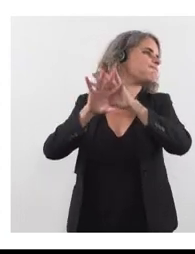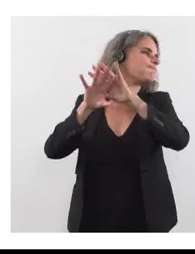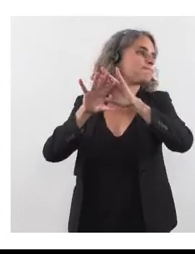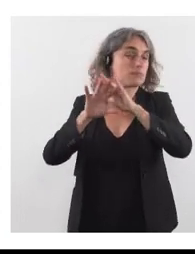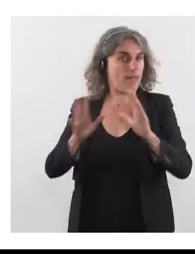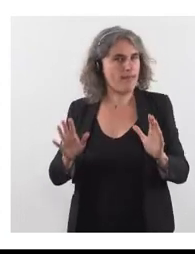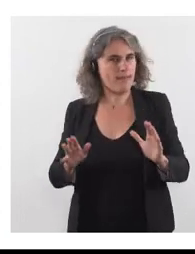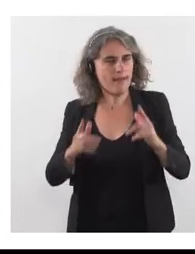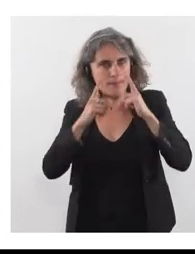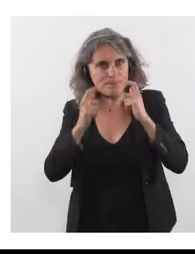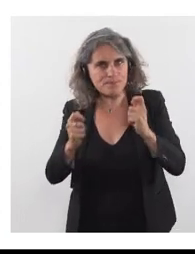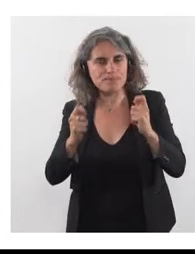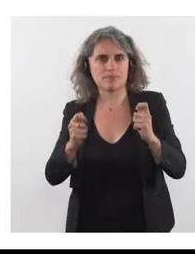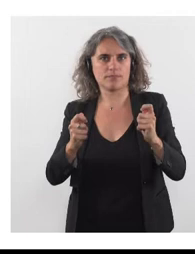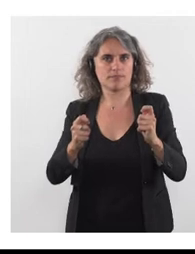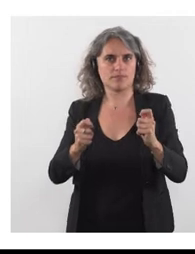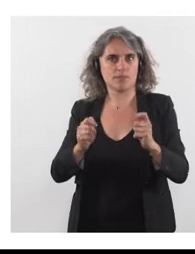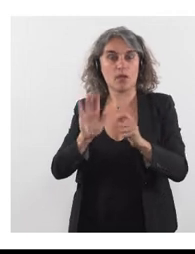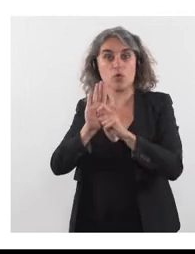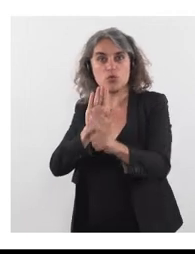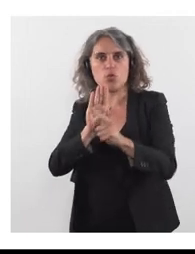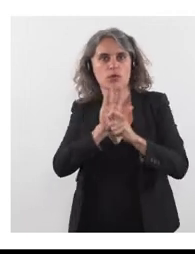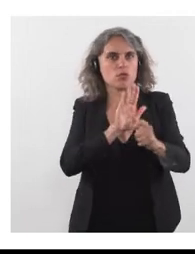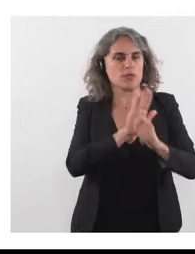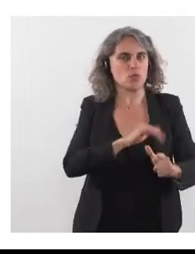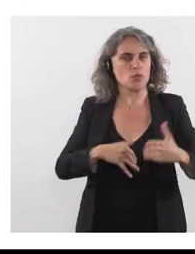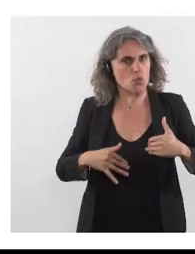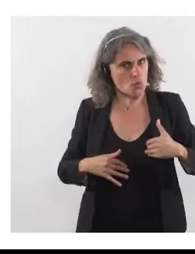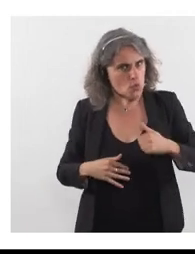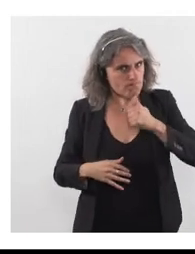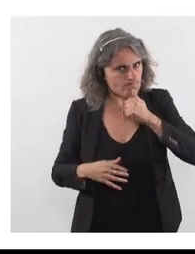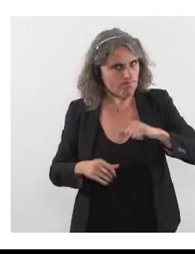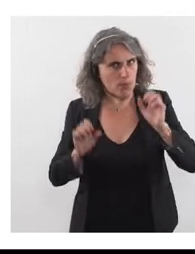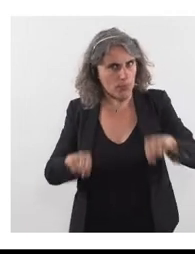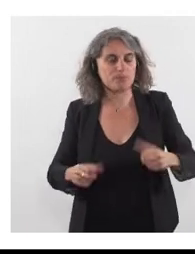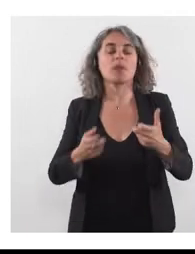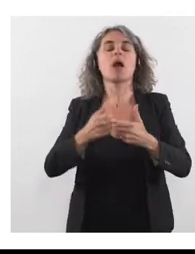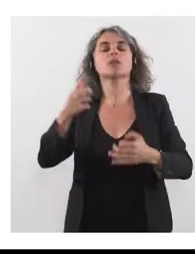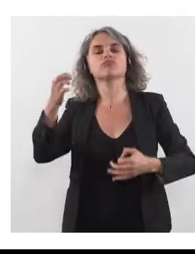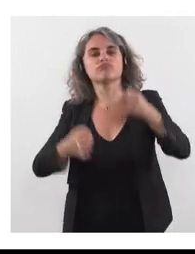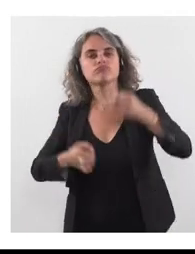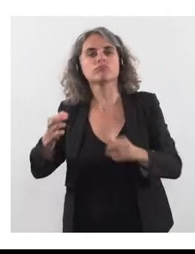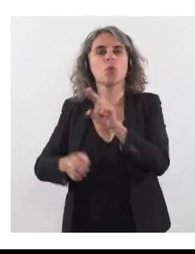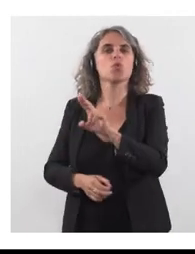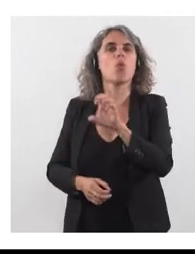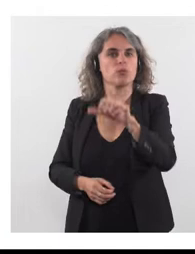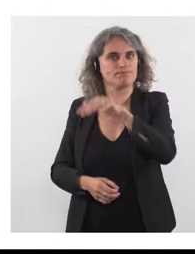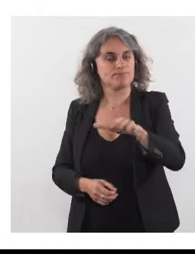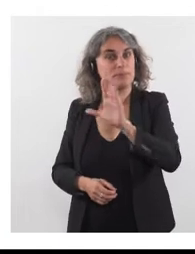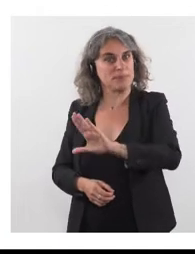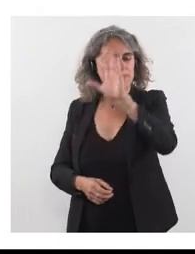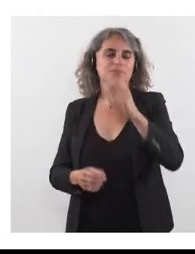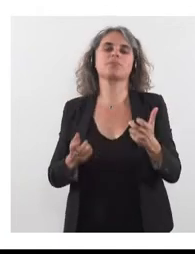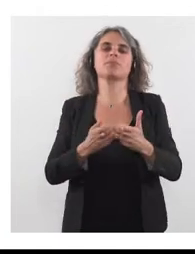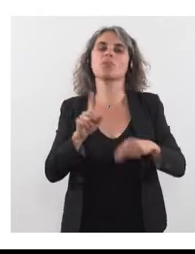souvent les contraintes procédurales. Si on parle de la Cour de justice de l'Union européenne, bien, le plus souvent, quand on voit des